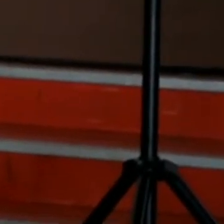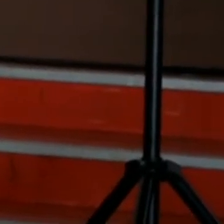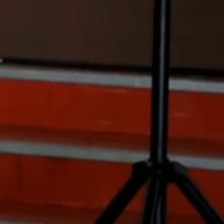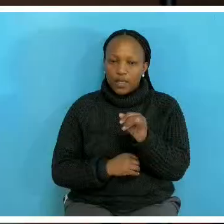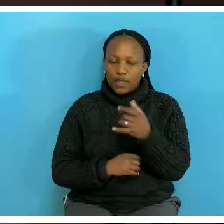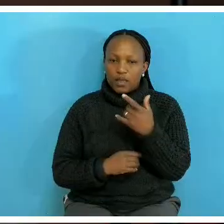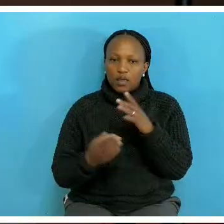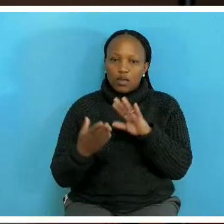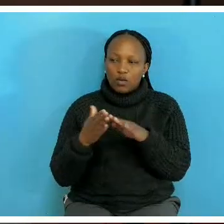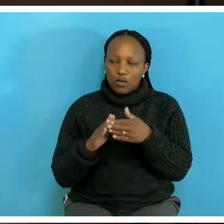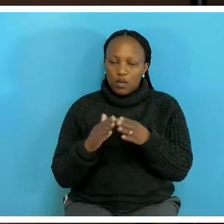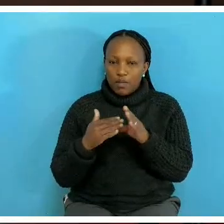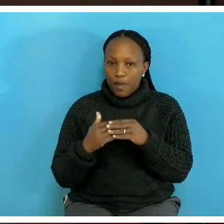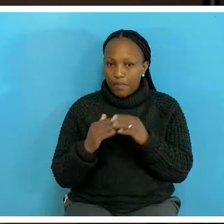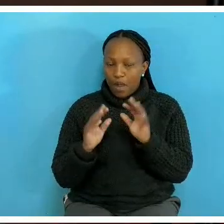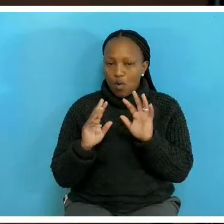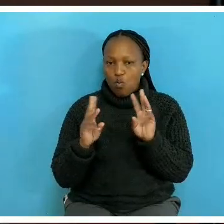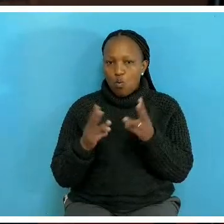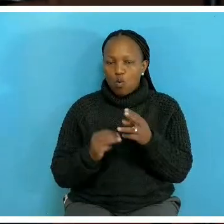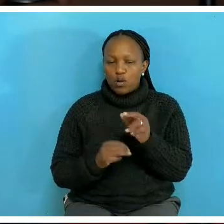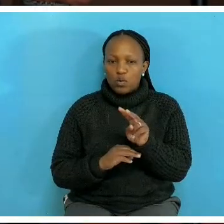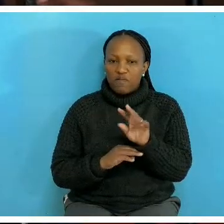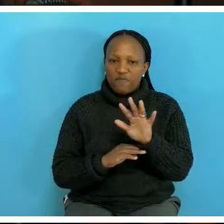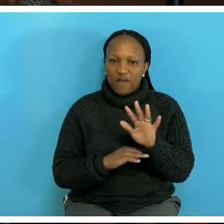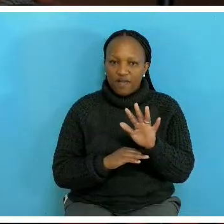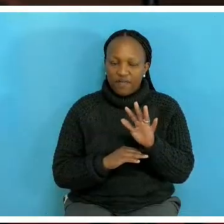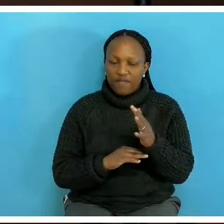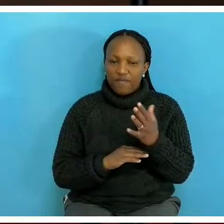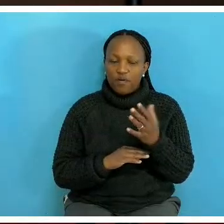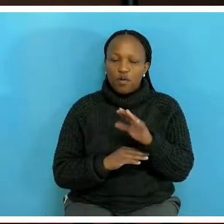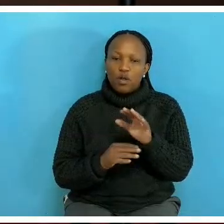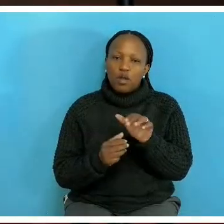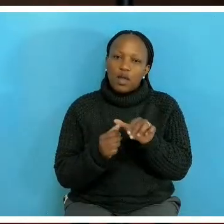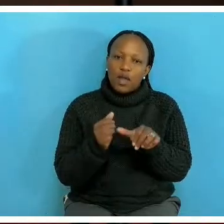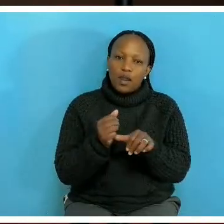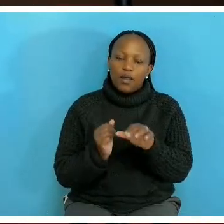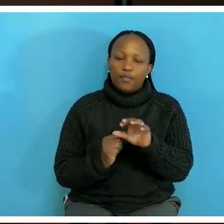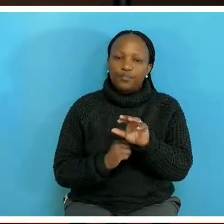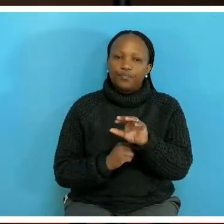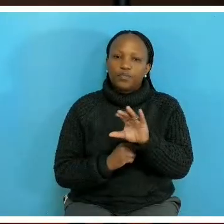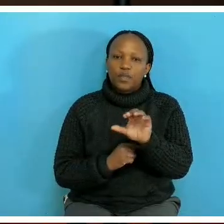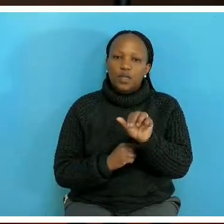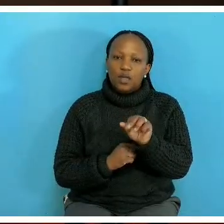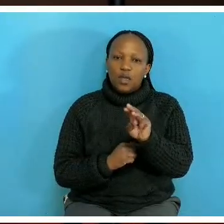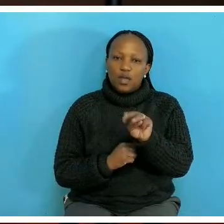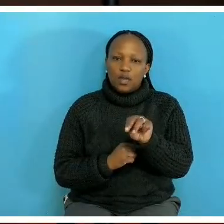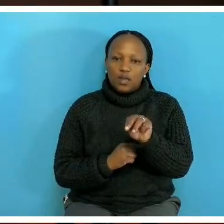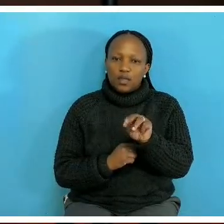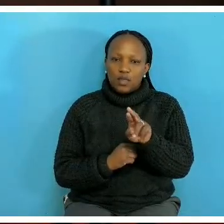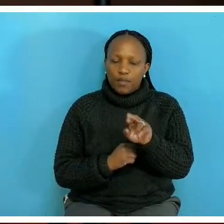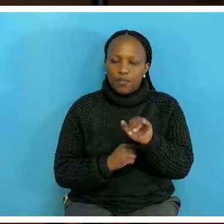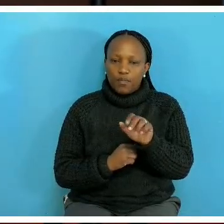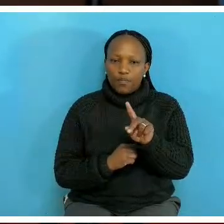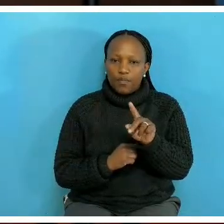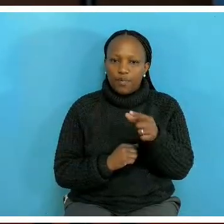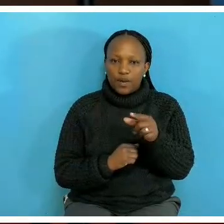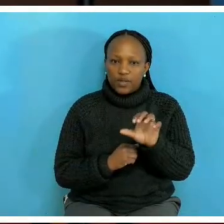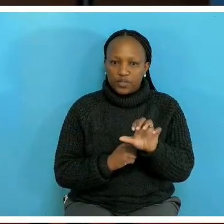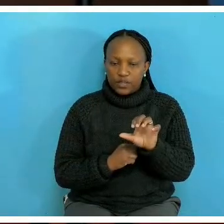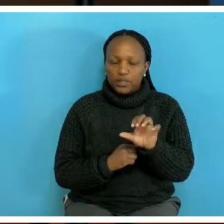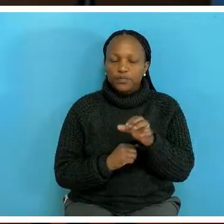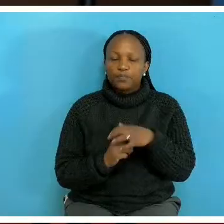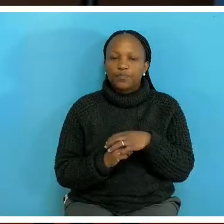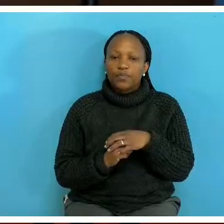community member of Ward 25 under Cambridge Kwaping. Mine is short. I'm one of the